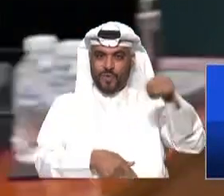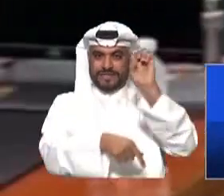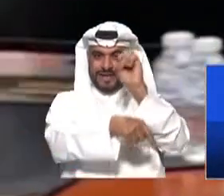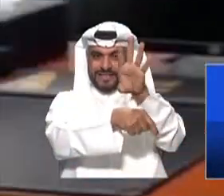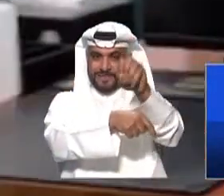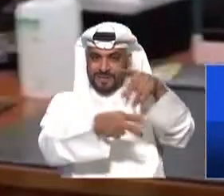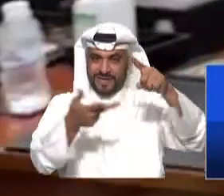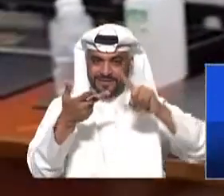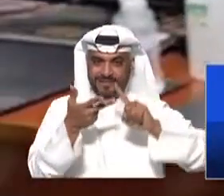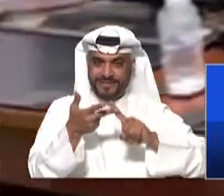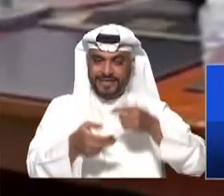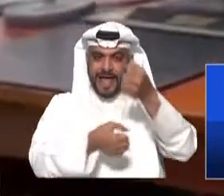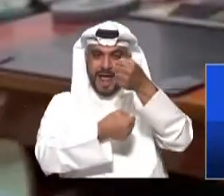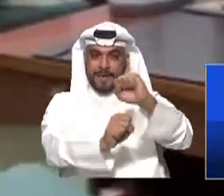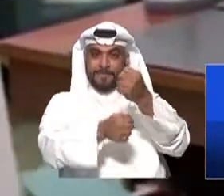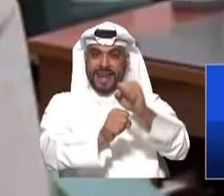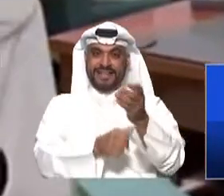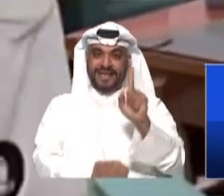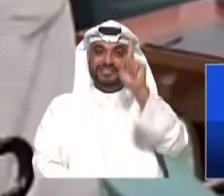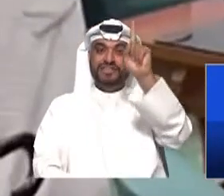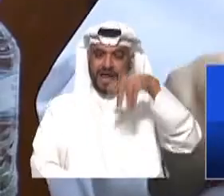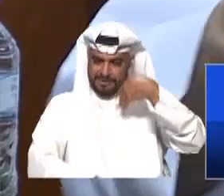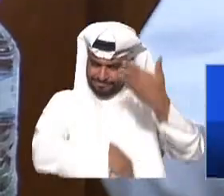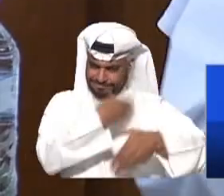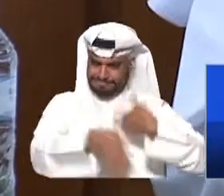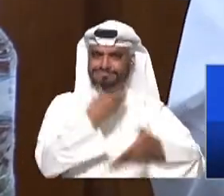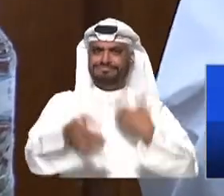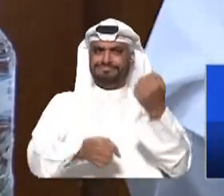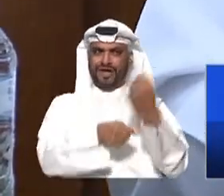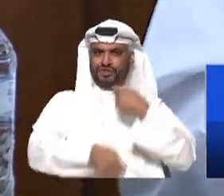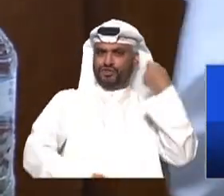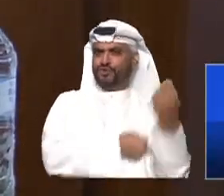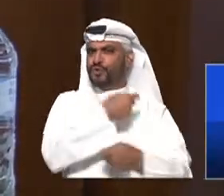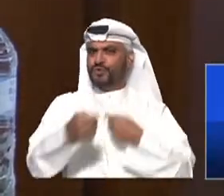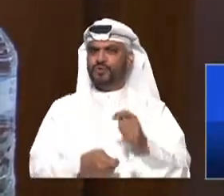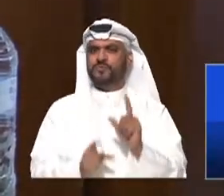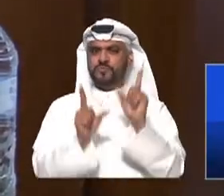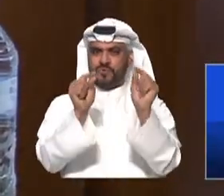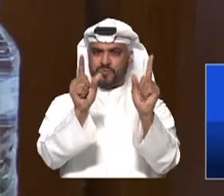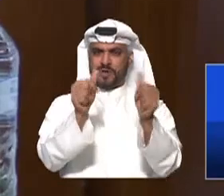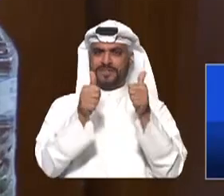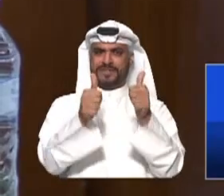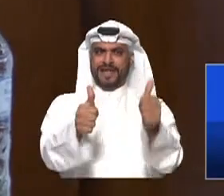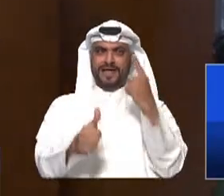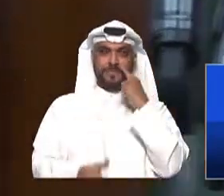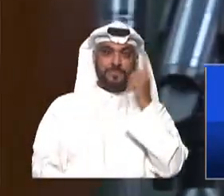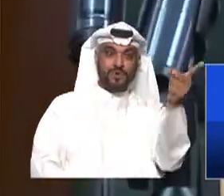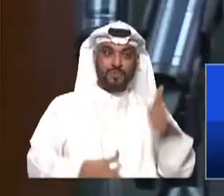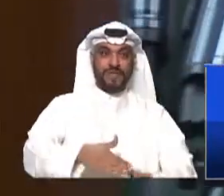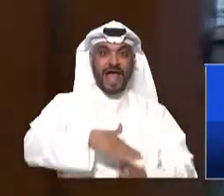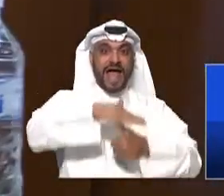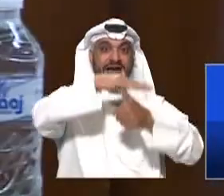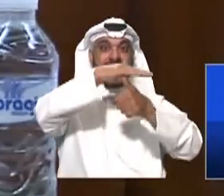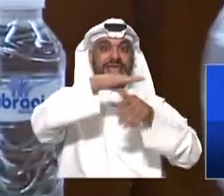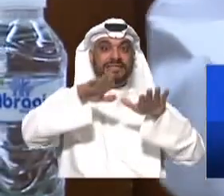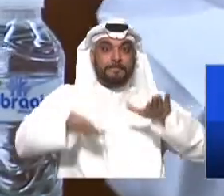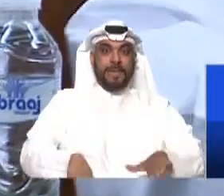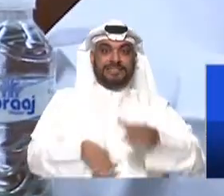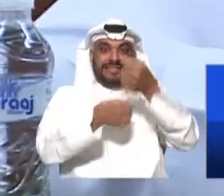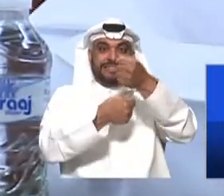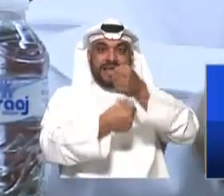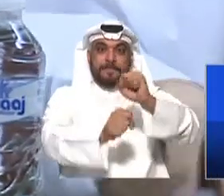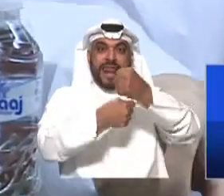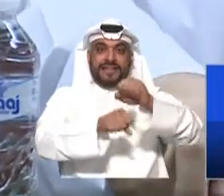بروتوكولات تعاون مثمرة ستسرع من وتيرة العمل والإنجاز. البلدي وبقيادة الرئيس أسامة العتيبي وقع